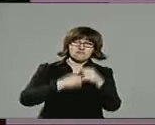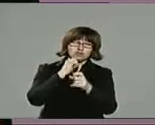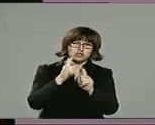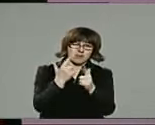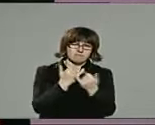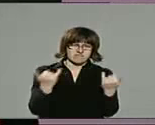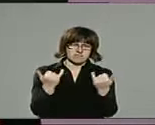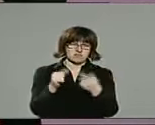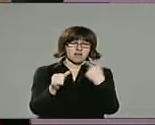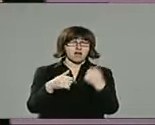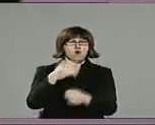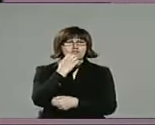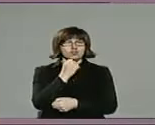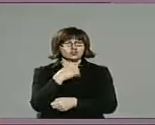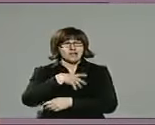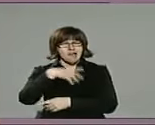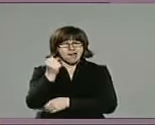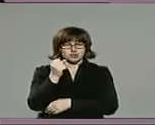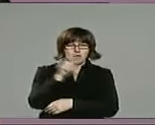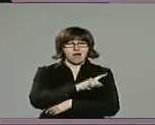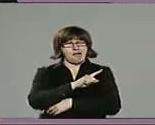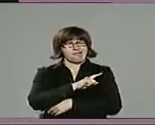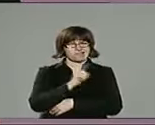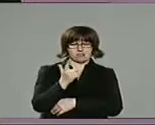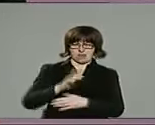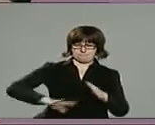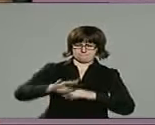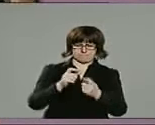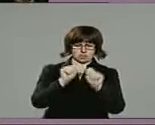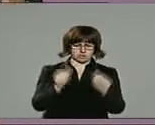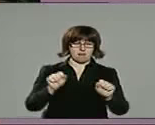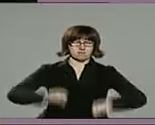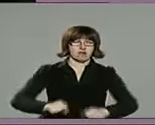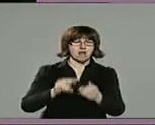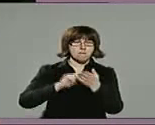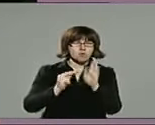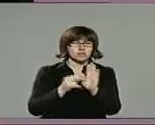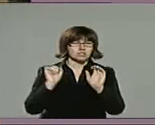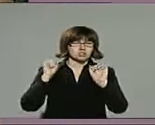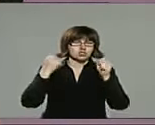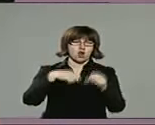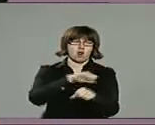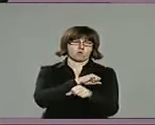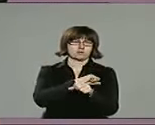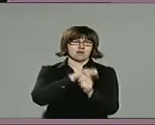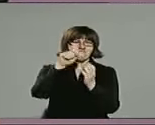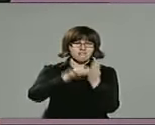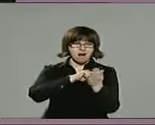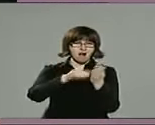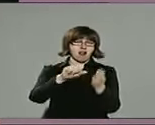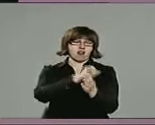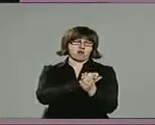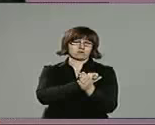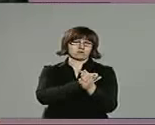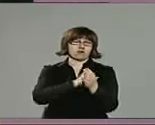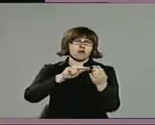wollen und dass sie Herrscherinnen und Herrscher ihres eigenen Lebens sind und dass sich politisches Engagement lohnt, sich wählen gehen lohnt, dass